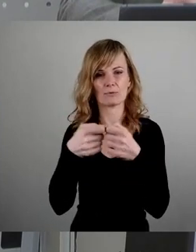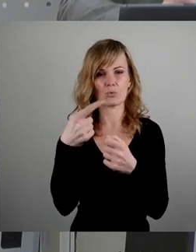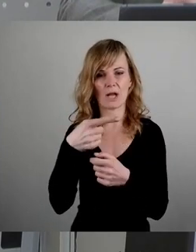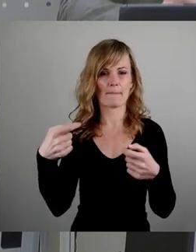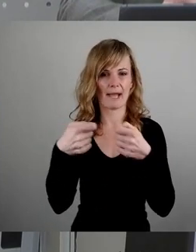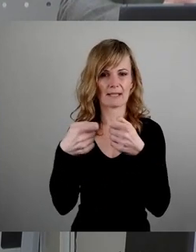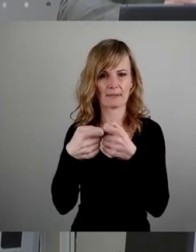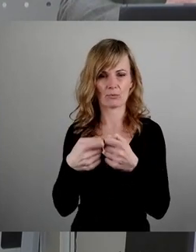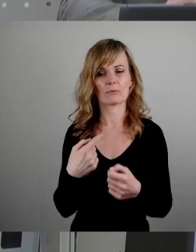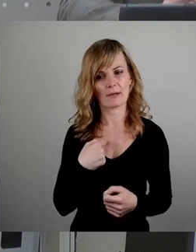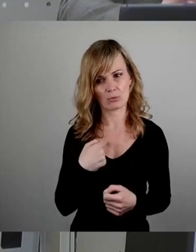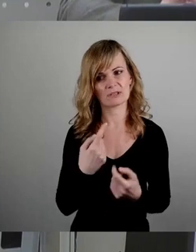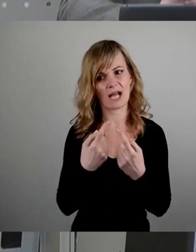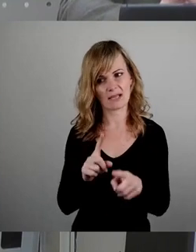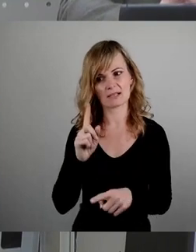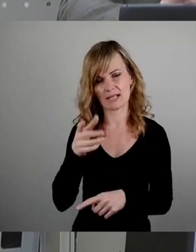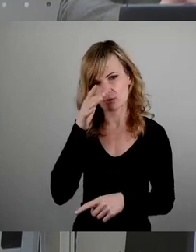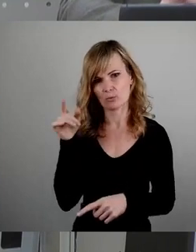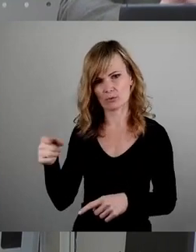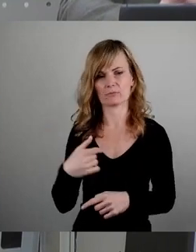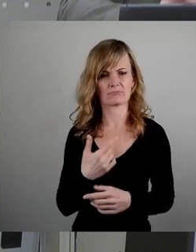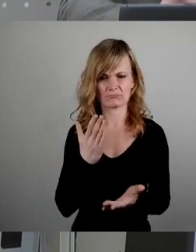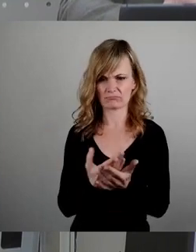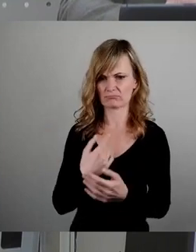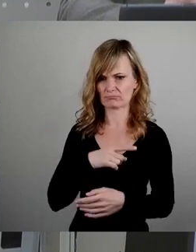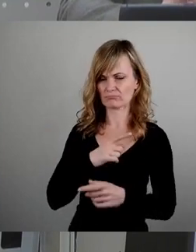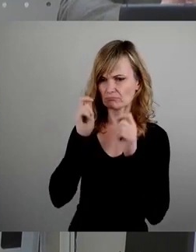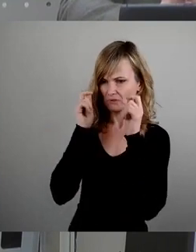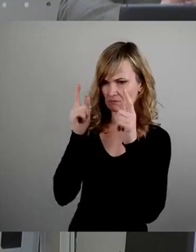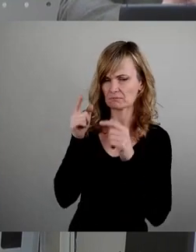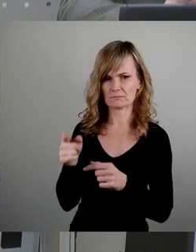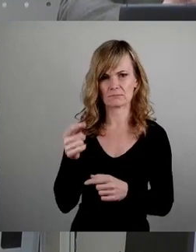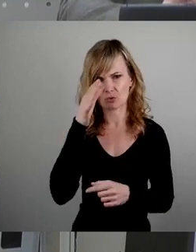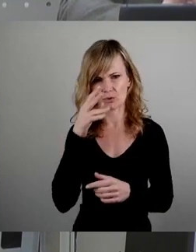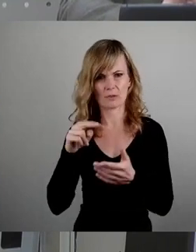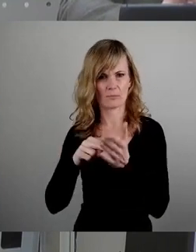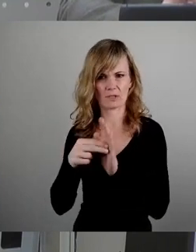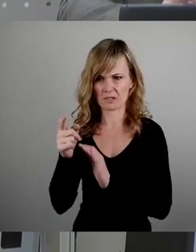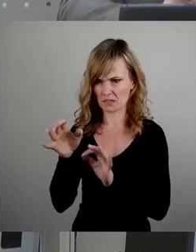weil da bin ich schon erstaunt, dass es auf einmal grüne Politik ist, dass